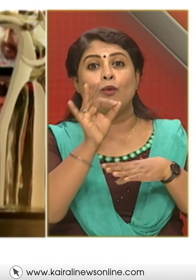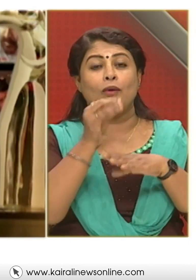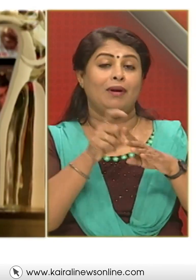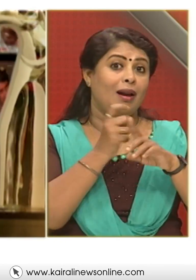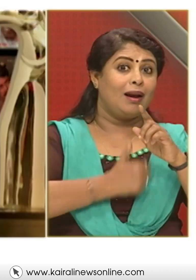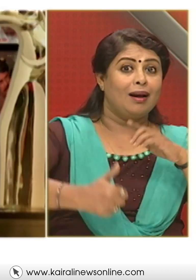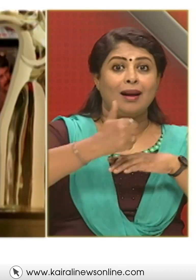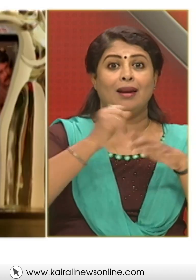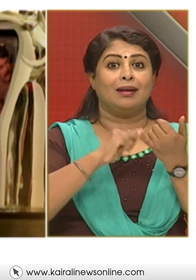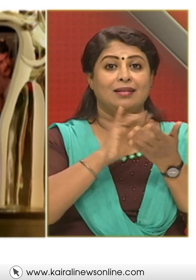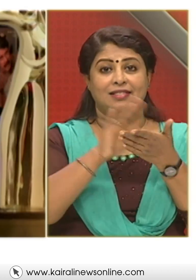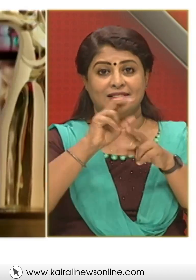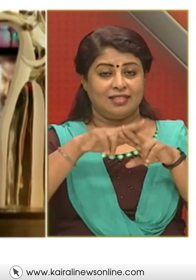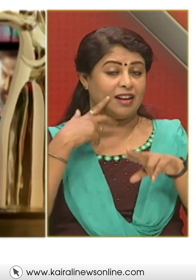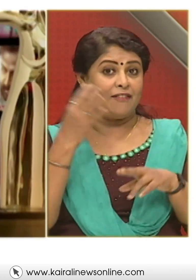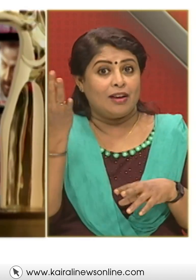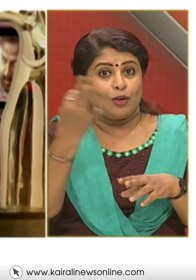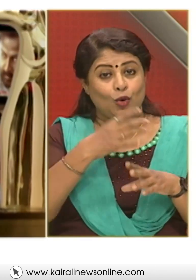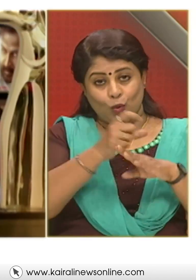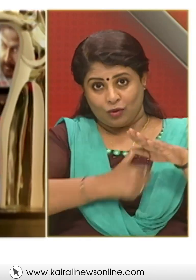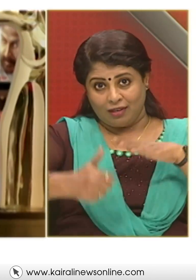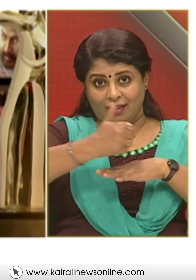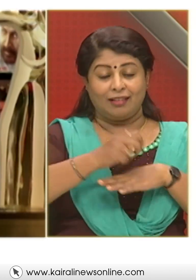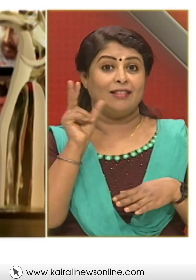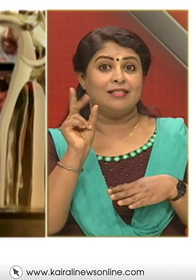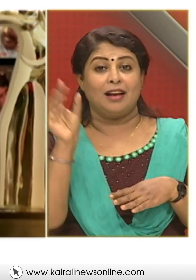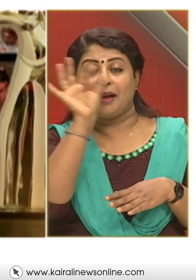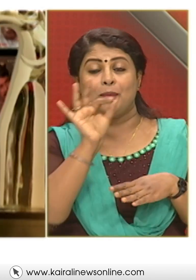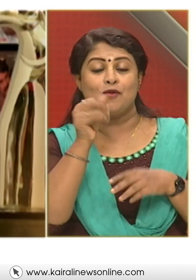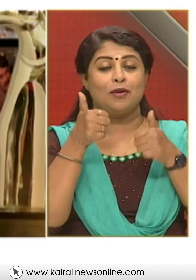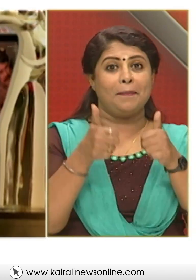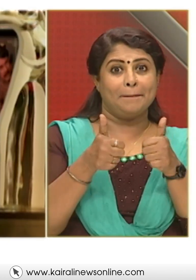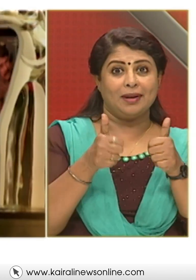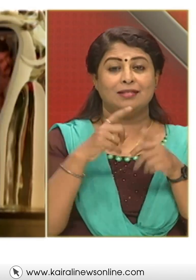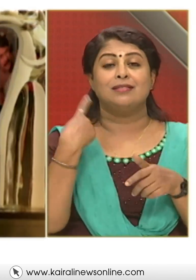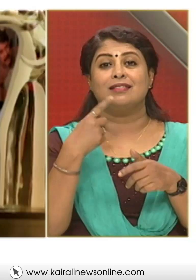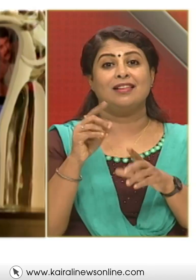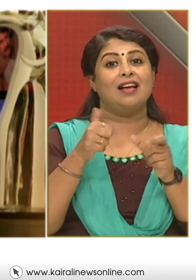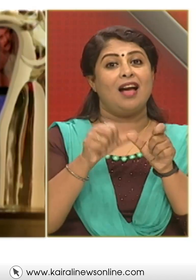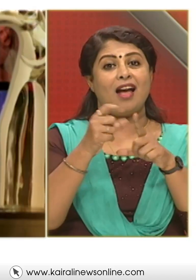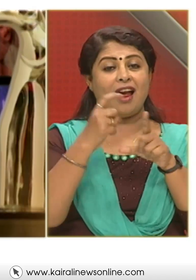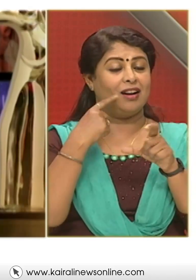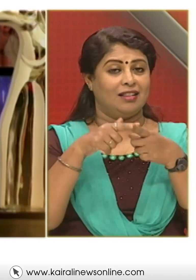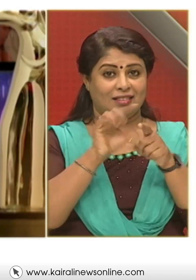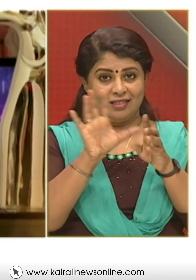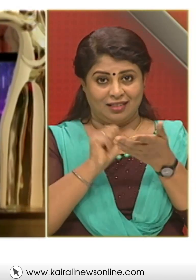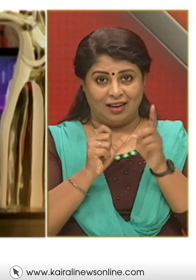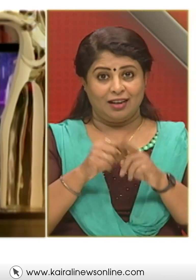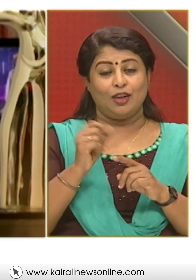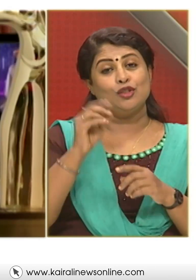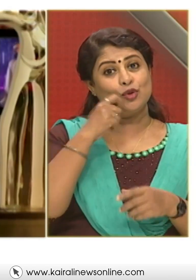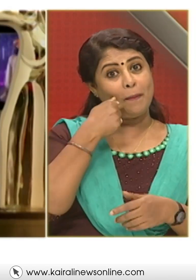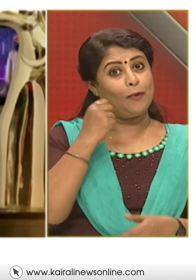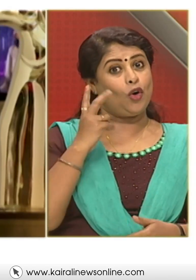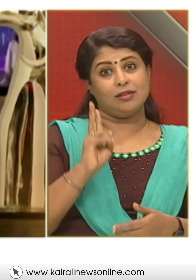കബീർ ആണ് മികച്ച നവാഗത സംവിധായകൻ രണ്ടാമത്തെ മികച്ച ചിത്രം ജിജോ ആന്റണി സംവിധാനം ചെയ്ത അടിത്തട്ടാണ് മാസ്റ്റർ ഡാവിഞ്ചിയും തന്മയ